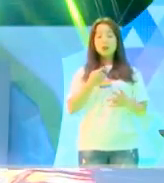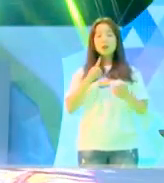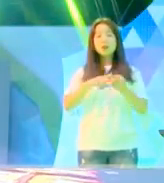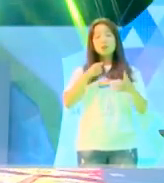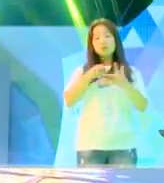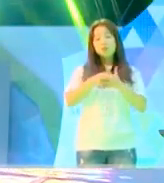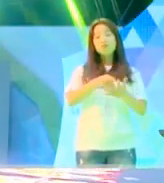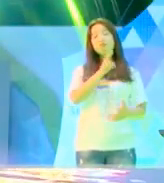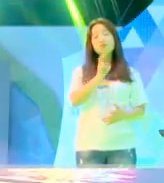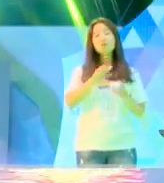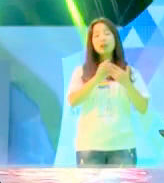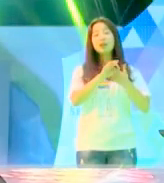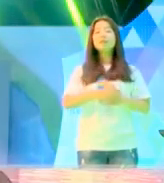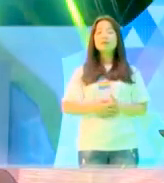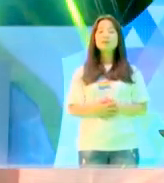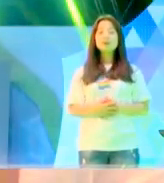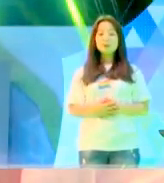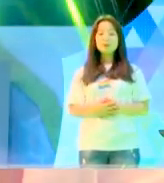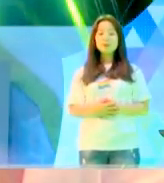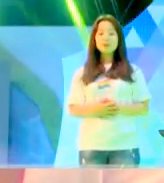수만 있다면.